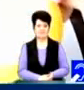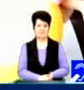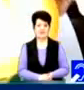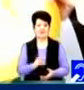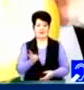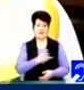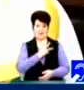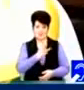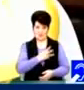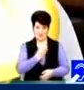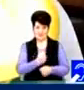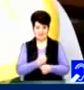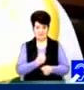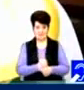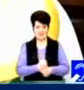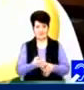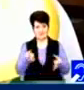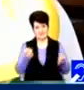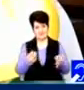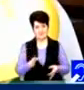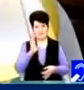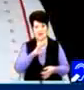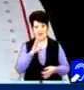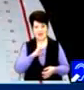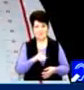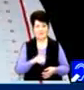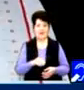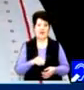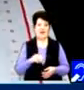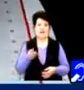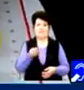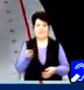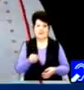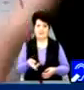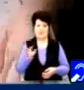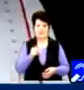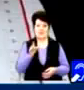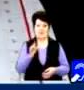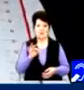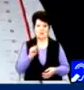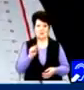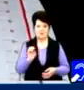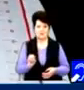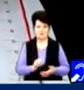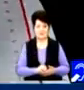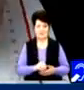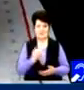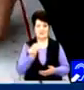dacă doriți să faceți o lipie Nimic mai simplu Apă Făină drojdie se amestecă bine fiecare pas îl afli de la Elena